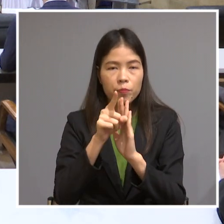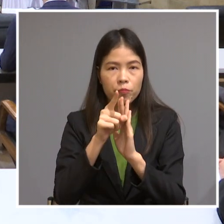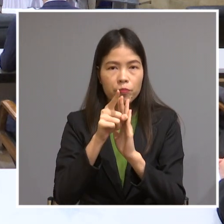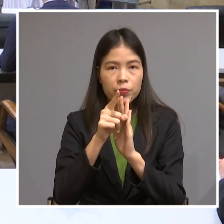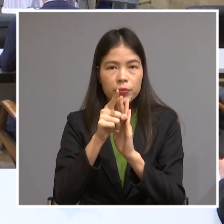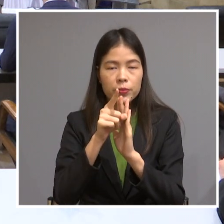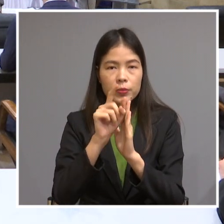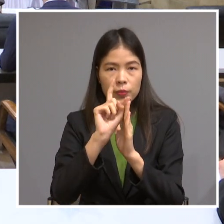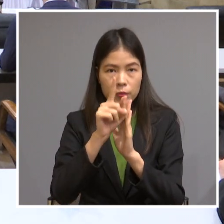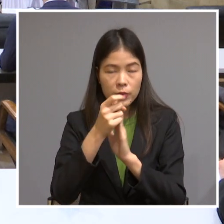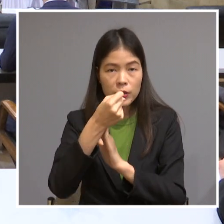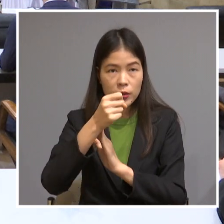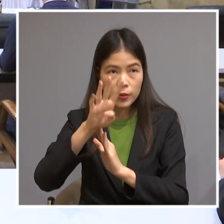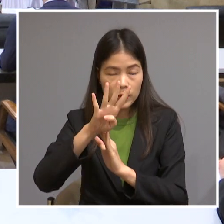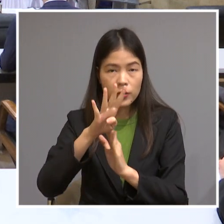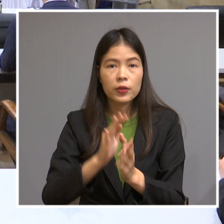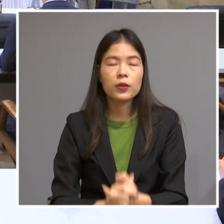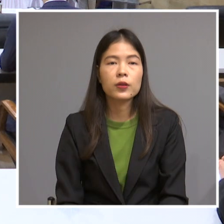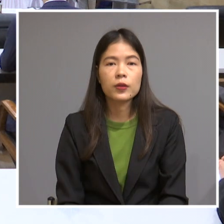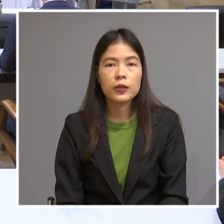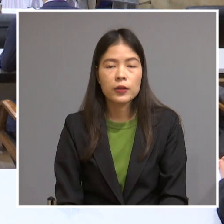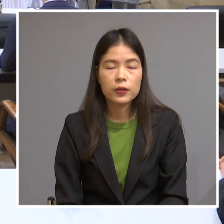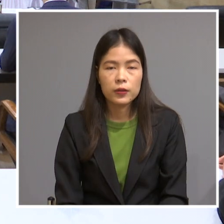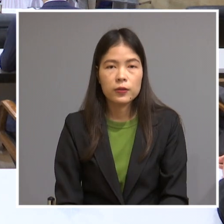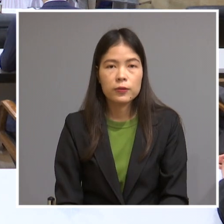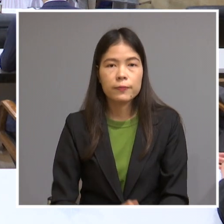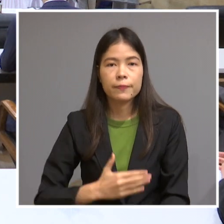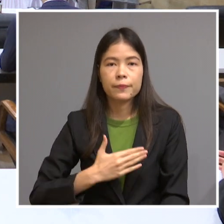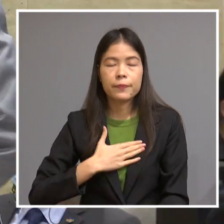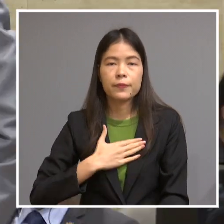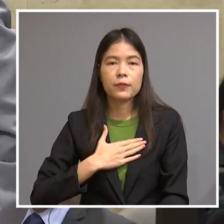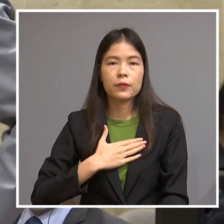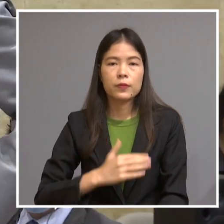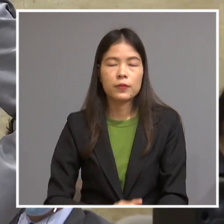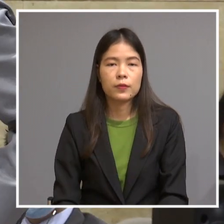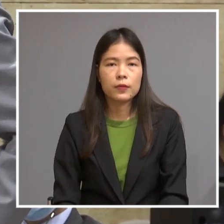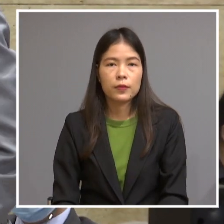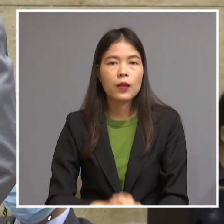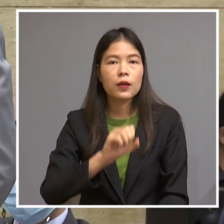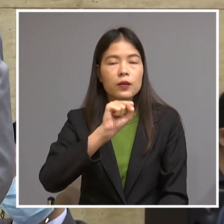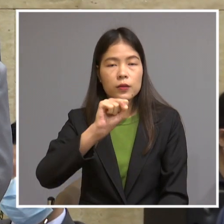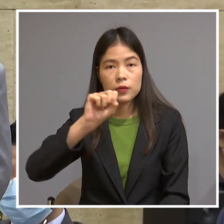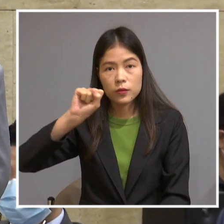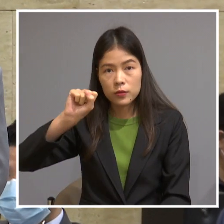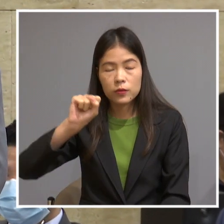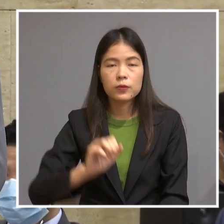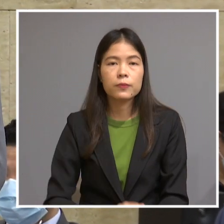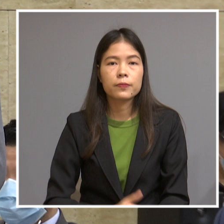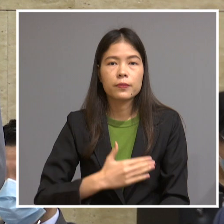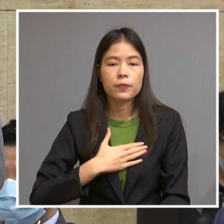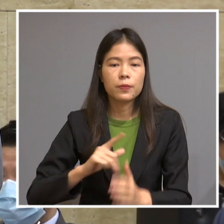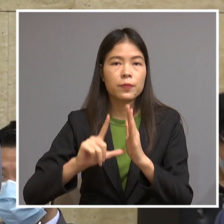ัห้ามเกินนี้นะคร เพวามักนเวลาขกรณีมาเยอะแลบocic sat phi Marine dom plastic Guyon จงหัเลยพกเพื่ทยครัต้องขอบคณท่าน